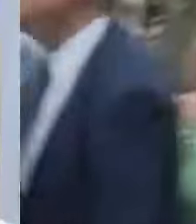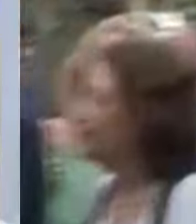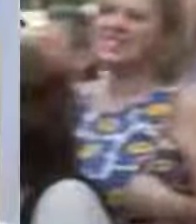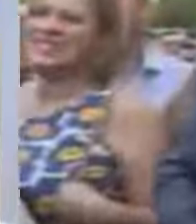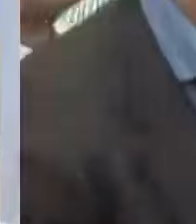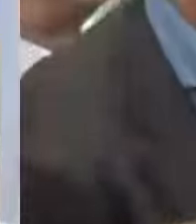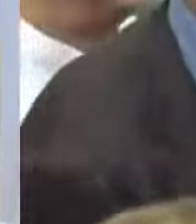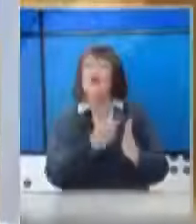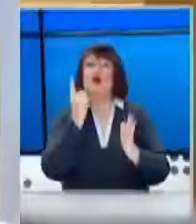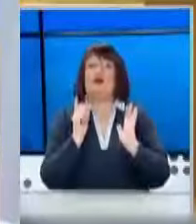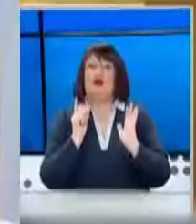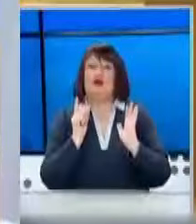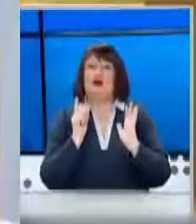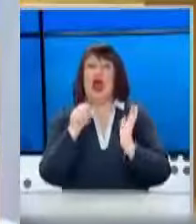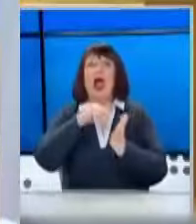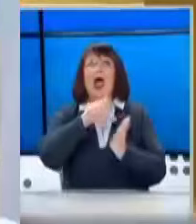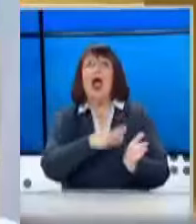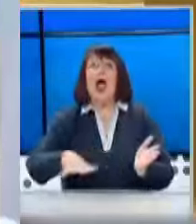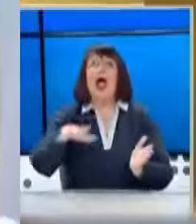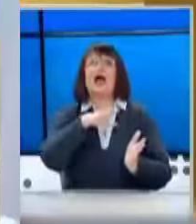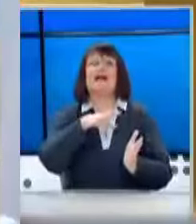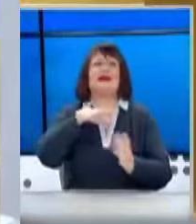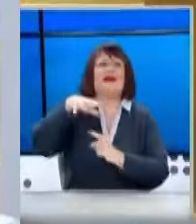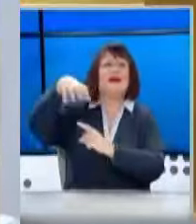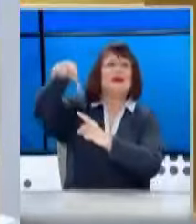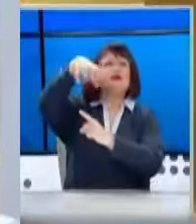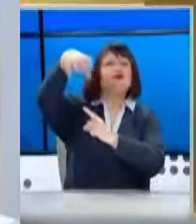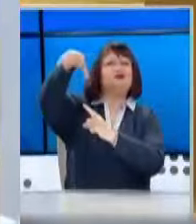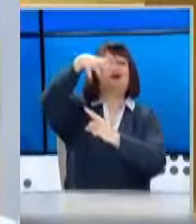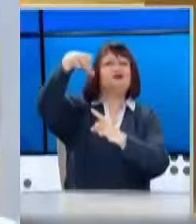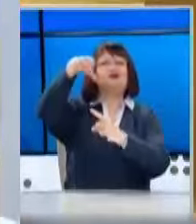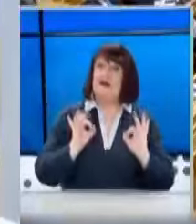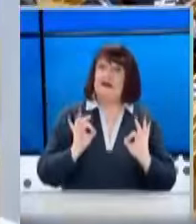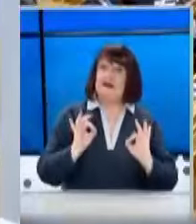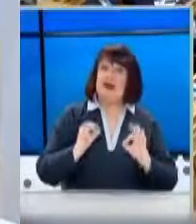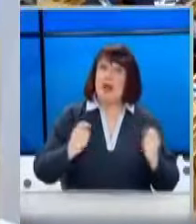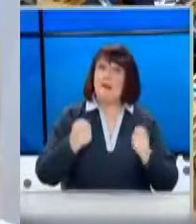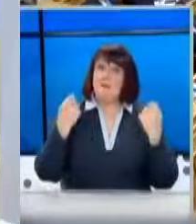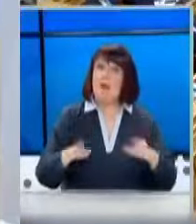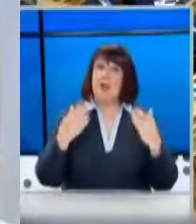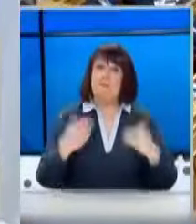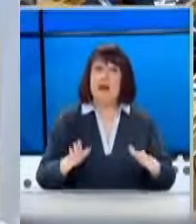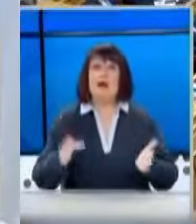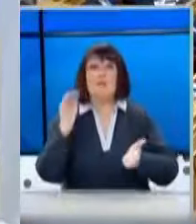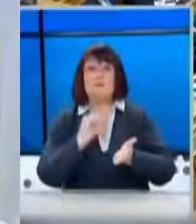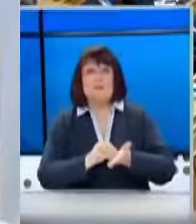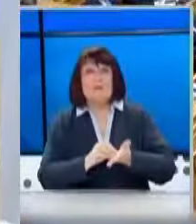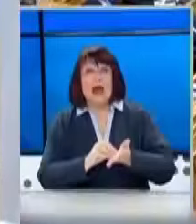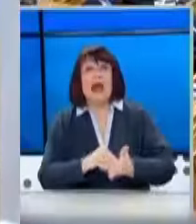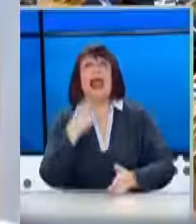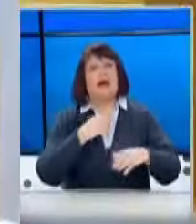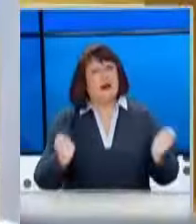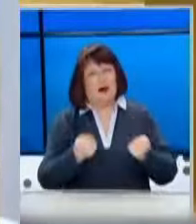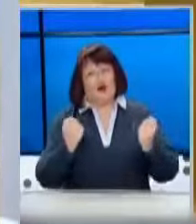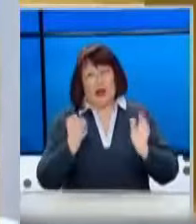Όλες οι πολιτικές δυνάμεις, αρχής γενομένης από τον ΣΥΡΙΖΑ μέχρι τη Νέα Δημοκρατία που κατά τα άλλα ήταν η